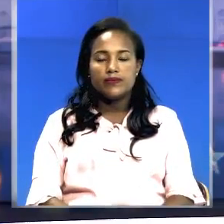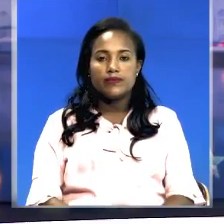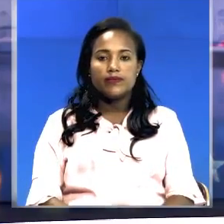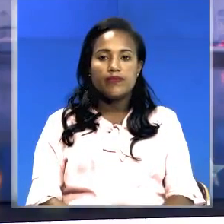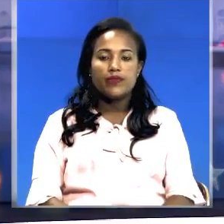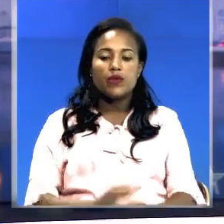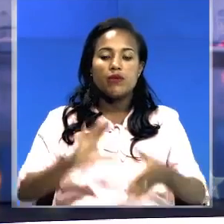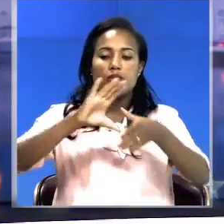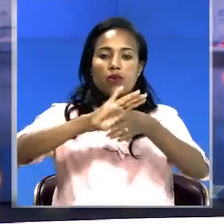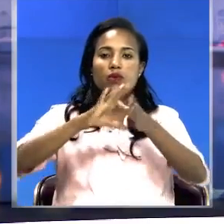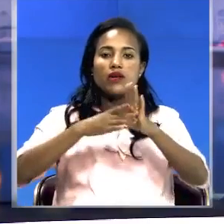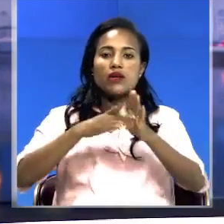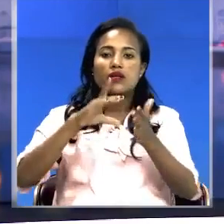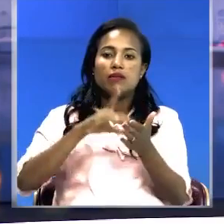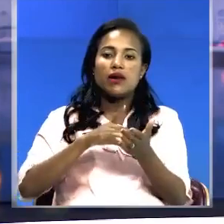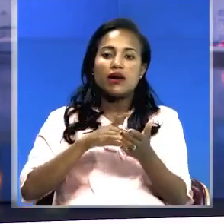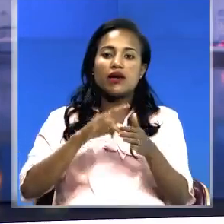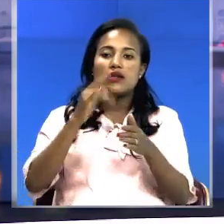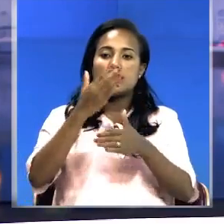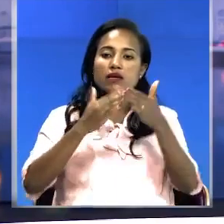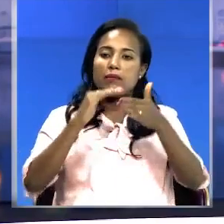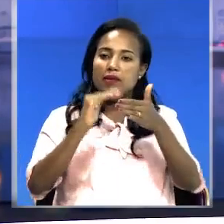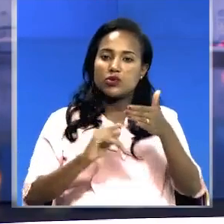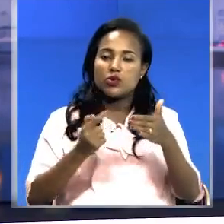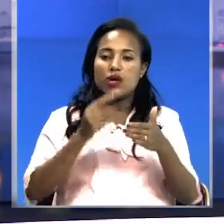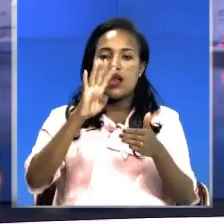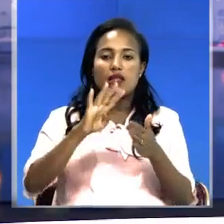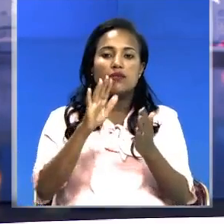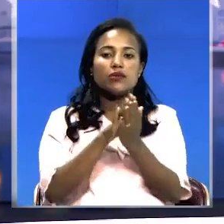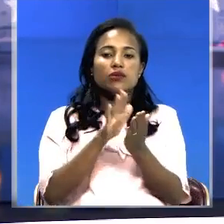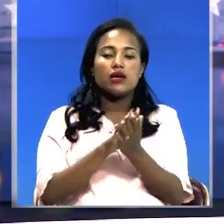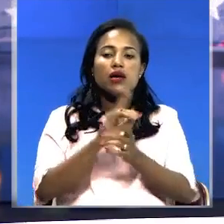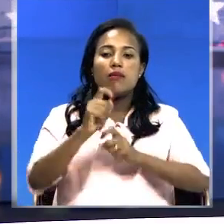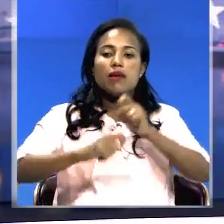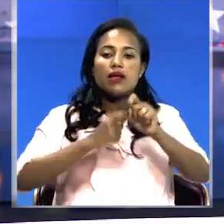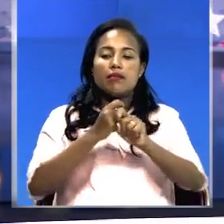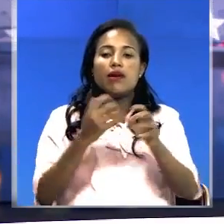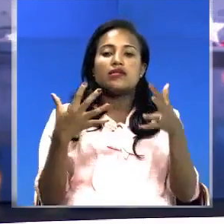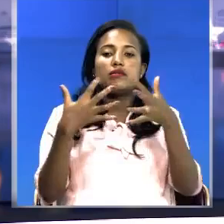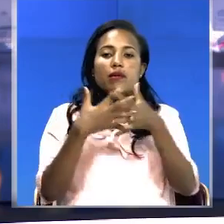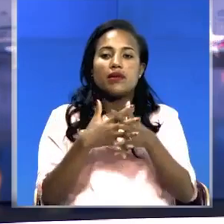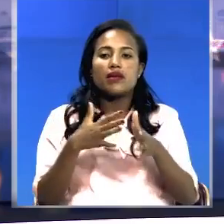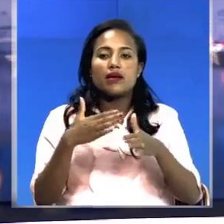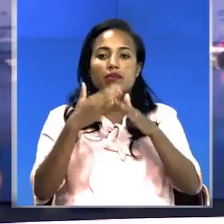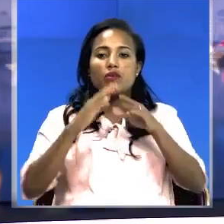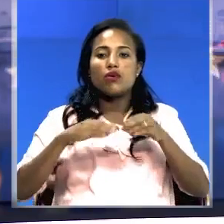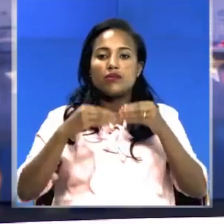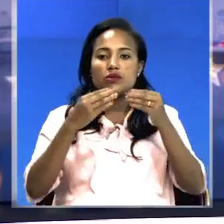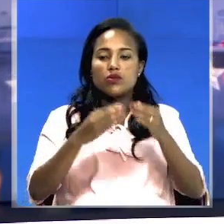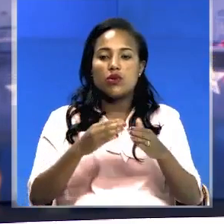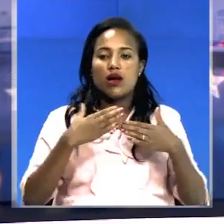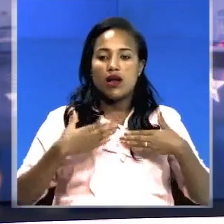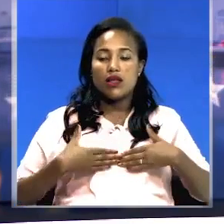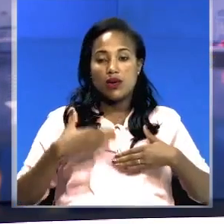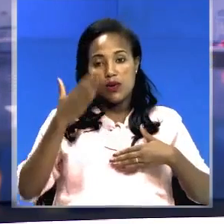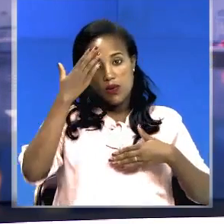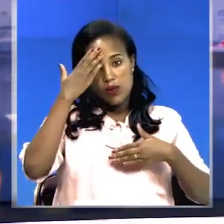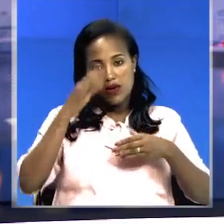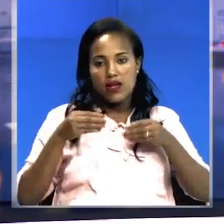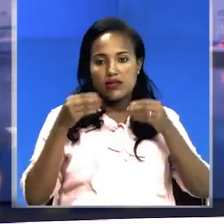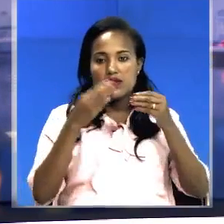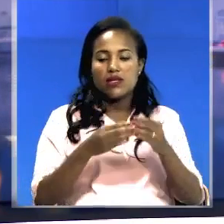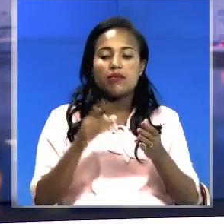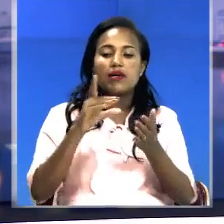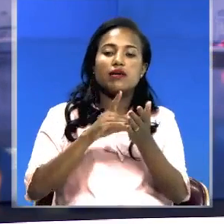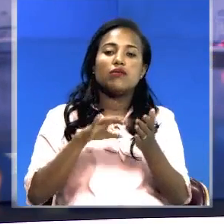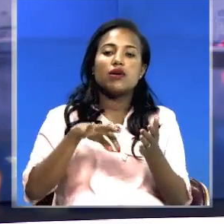በጎንደር ከተማ ከደረጃ በታች የሆኑ አራት ትምህርት ቤቶችን በዓለም አስተባባሪነት ገንብተው ለሚያስረክቡ አካላት እውቅና ተሰጠም። በከተማው